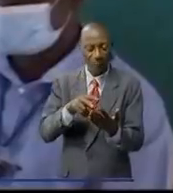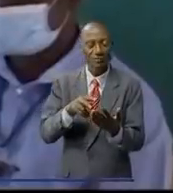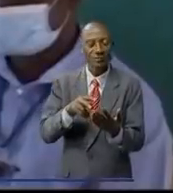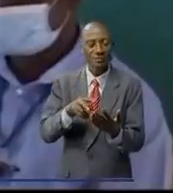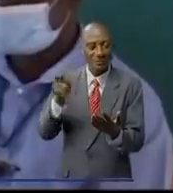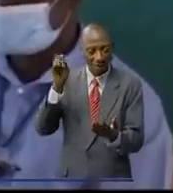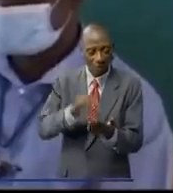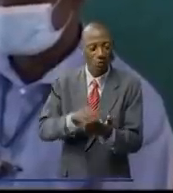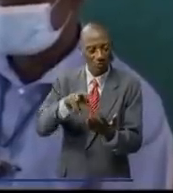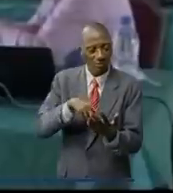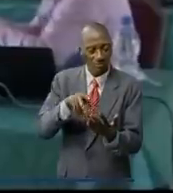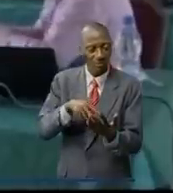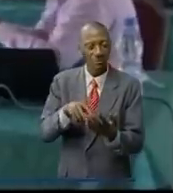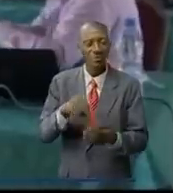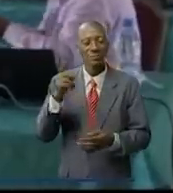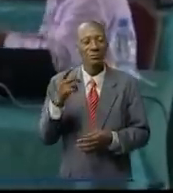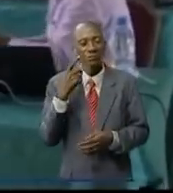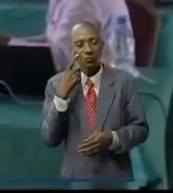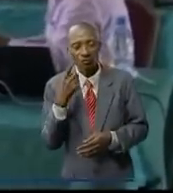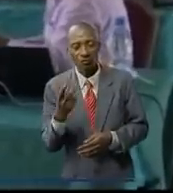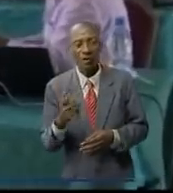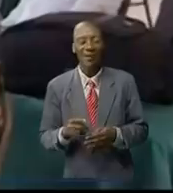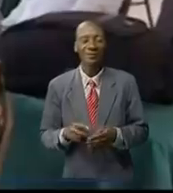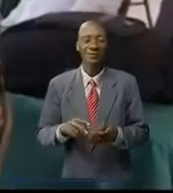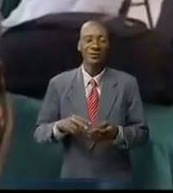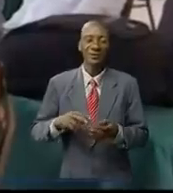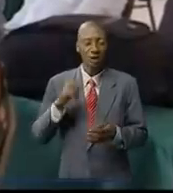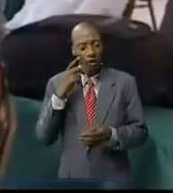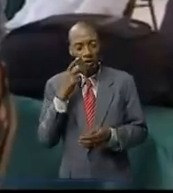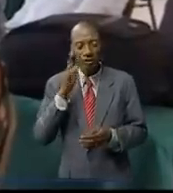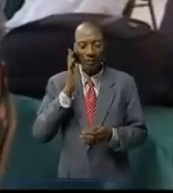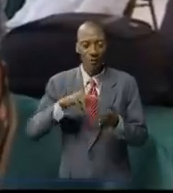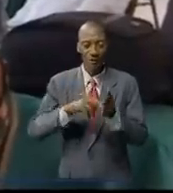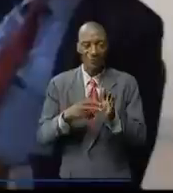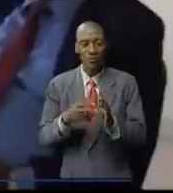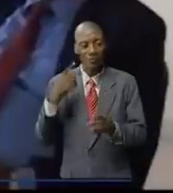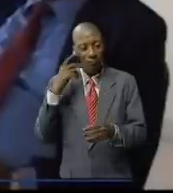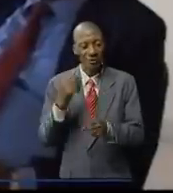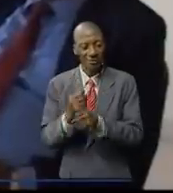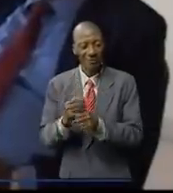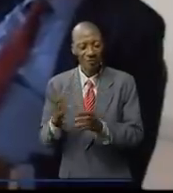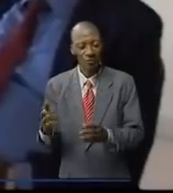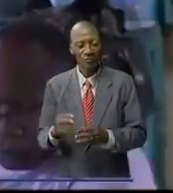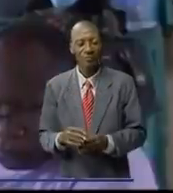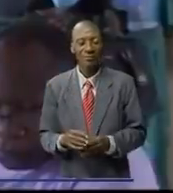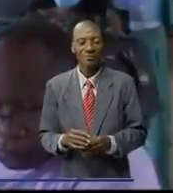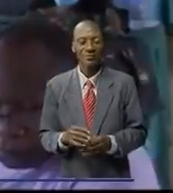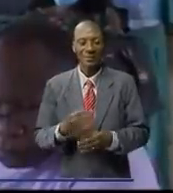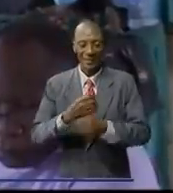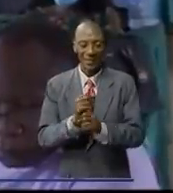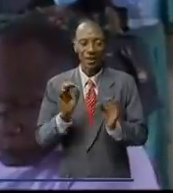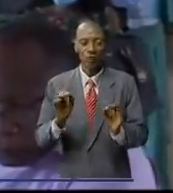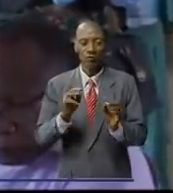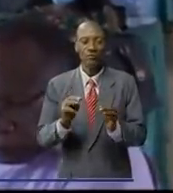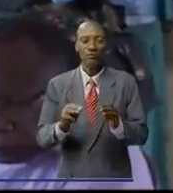vue de tirer des leçons, de définir les grandes lignes de transition et de mettre en place les mécanismes de pérennisation